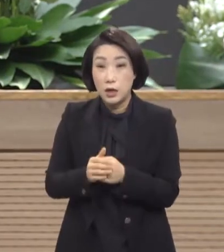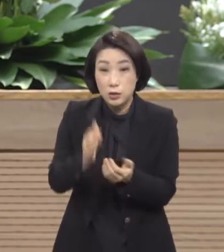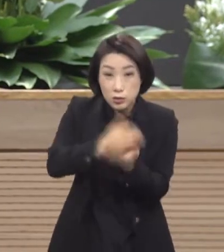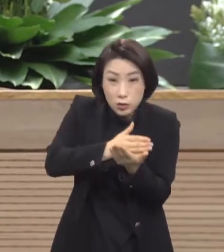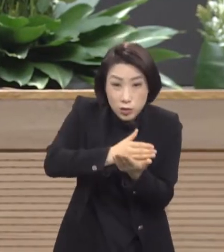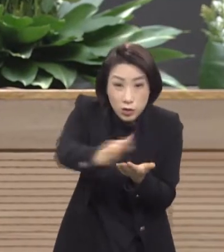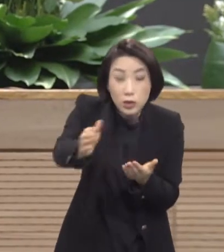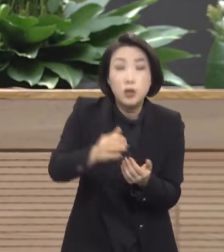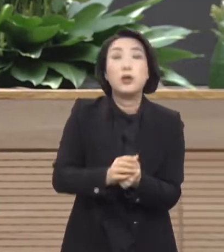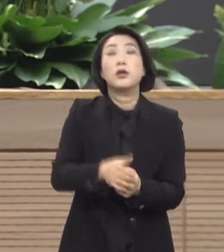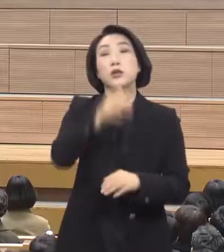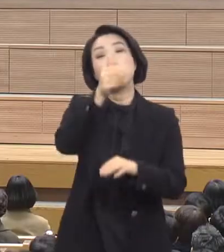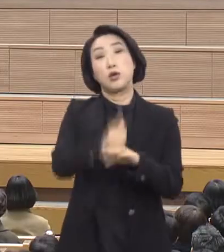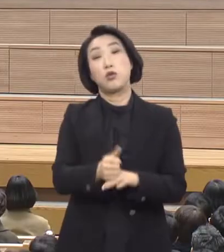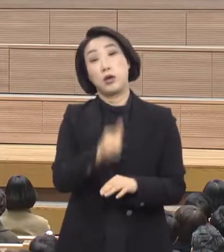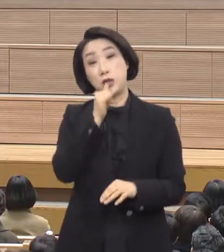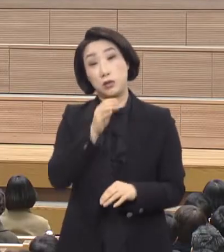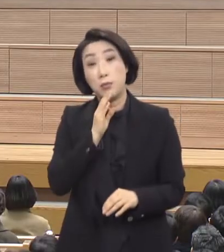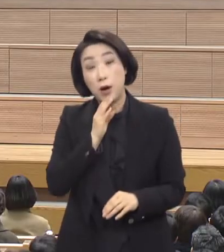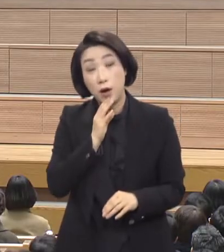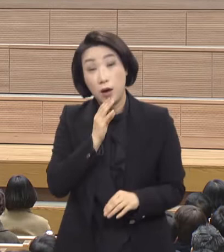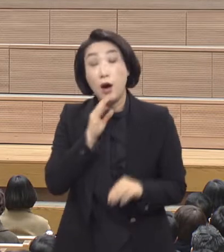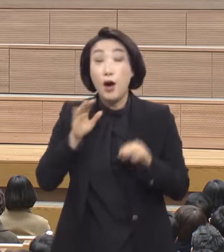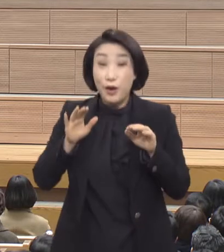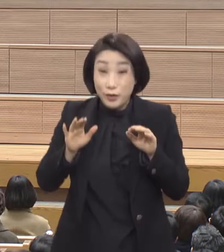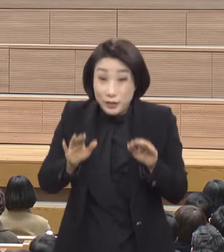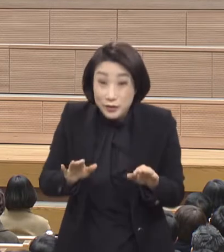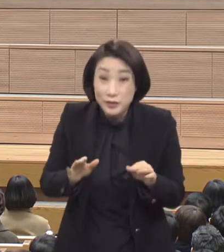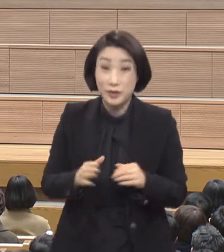내쫓는 결과가 많잖아요. 그러면서도